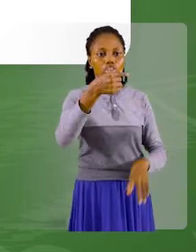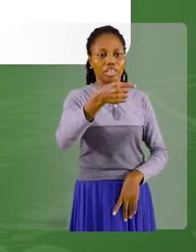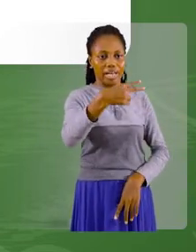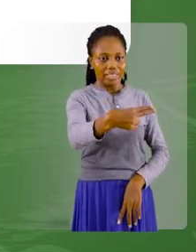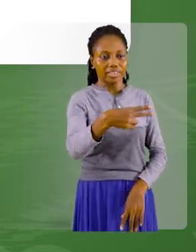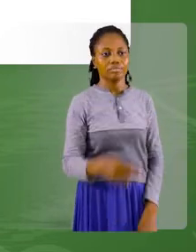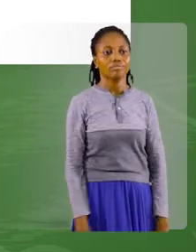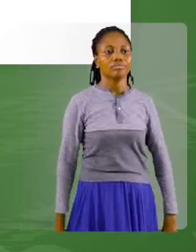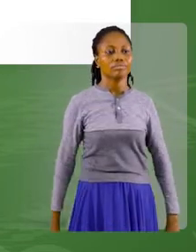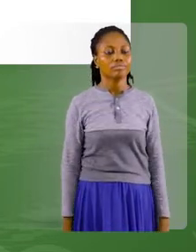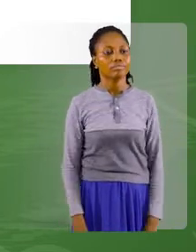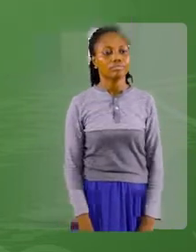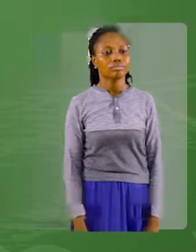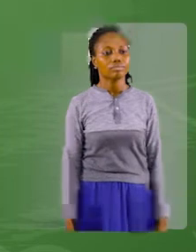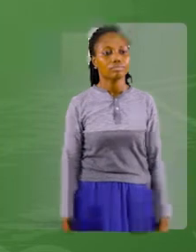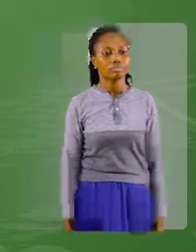GH.